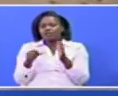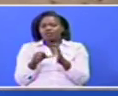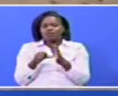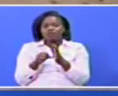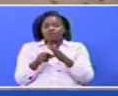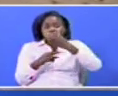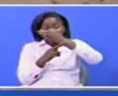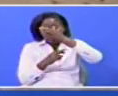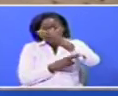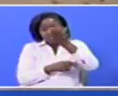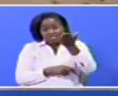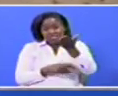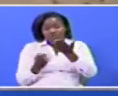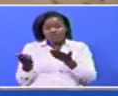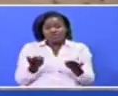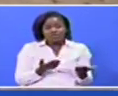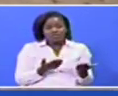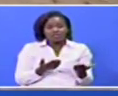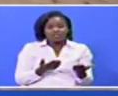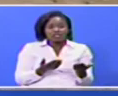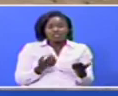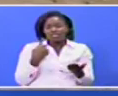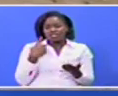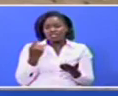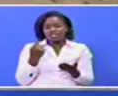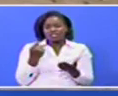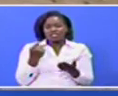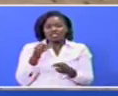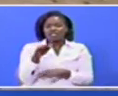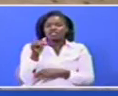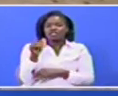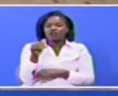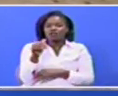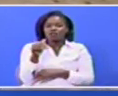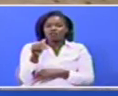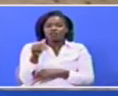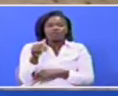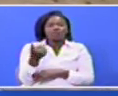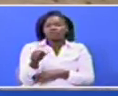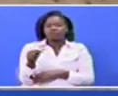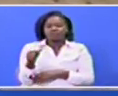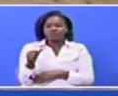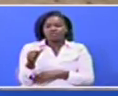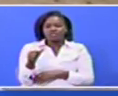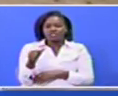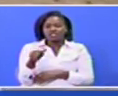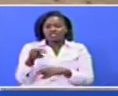bridge. Na tuseme kama juzi mtihani haikufanyika kwa utaratibu kwa shule ya kabisa